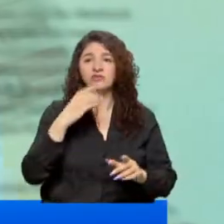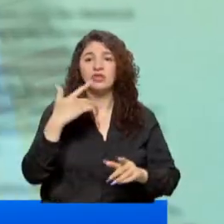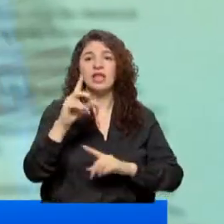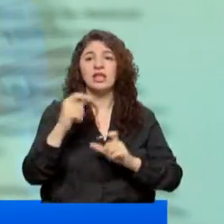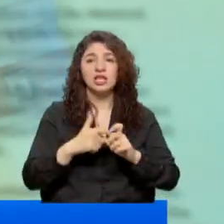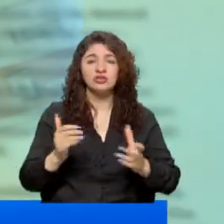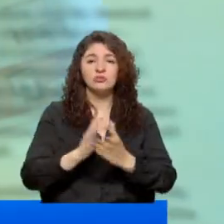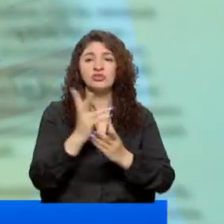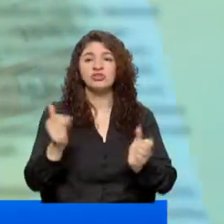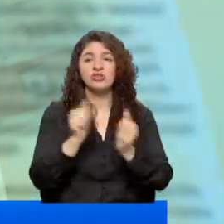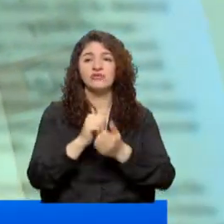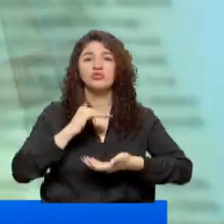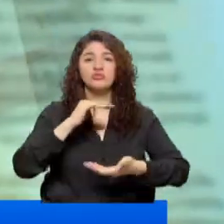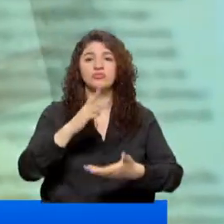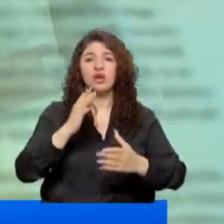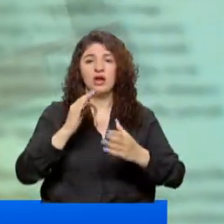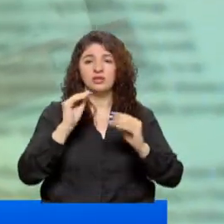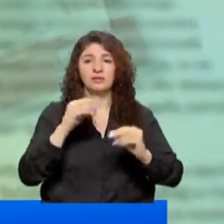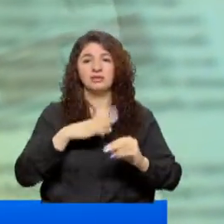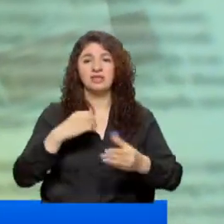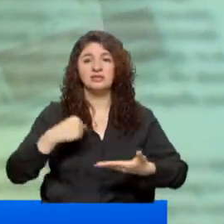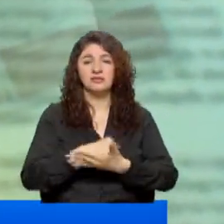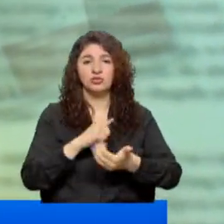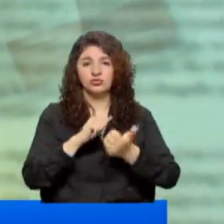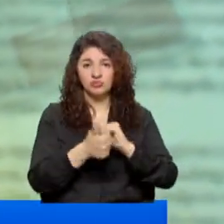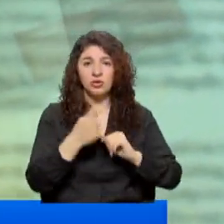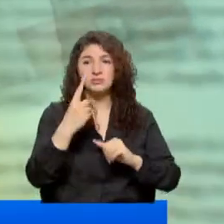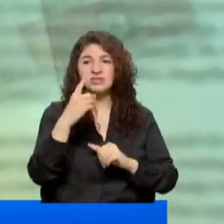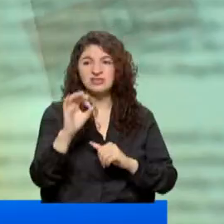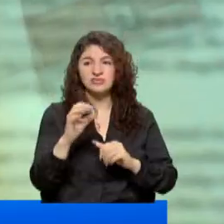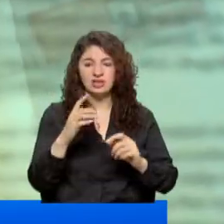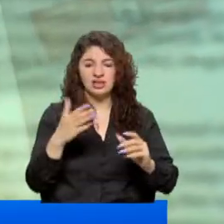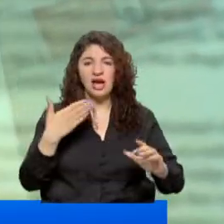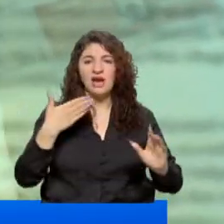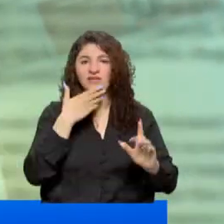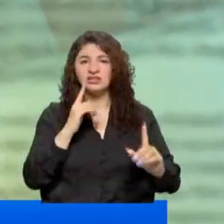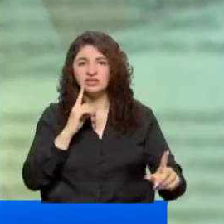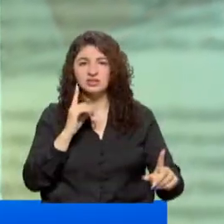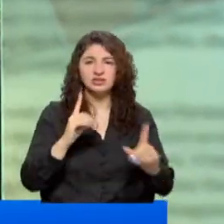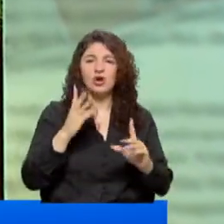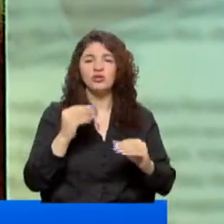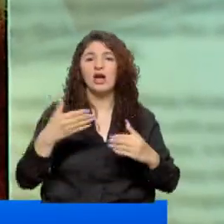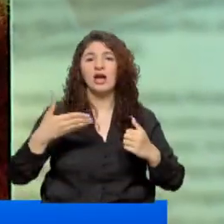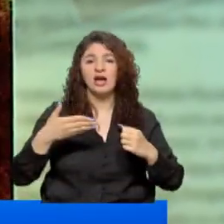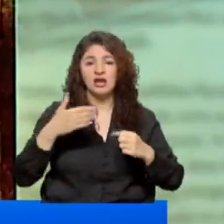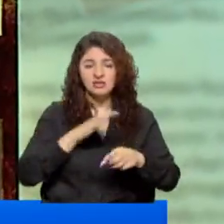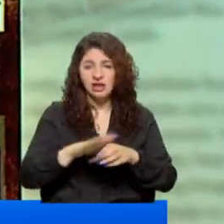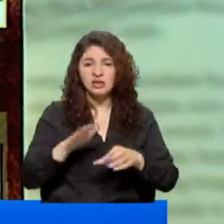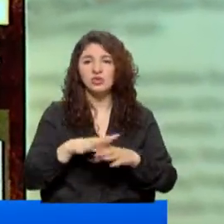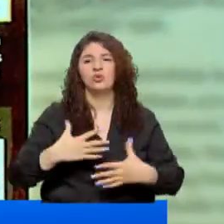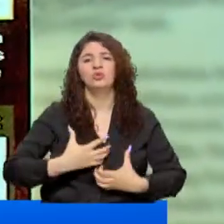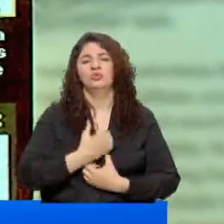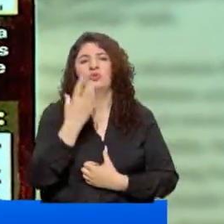Lig şampiyonluğunu çifte kupa ile taçlandırmak isteyen Trabzonspor 1-0 lık skor avantajıyla gittiği Kayseri'de Hüsran